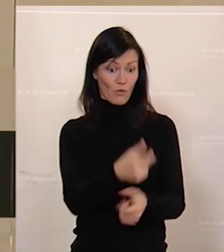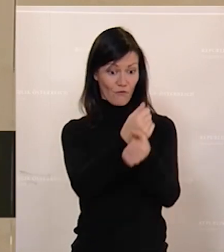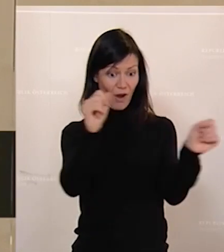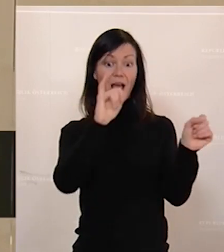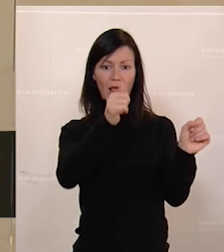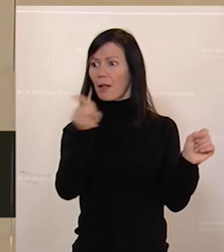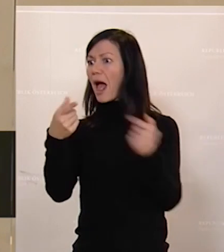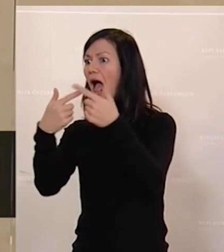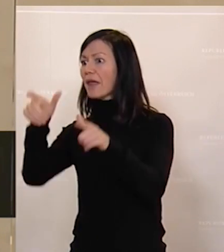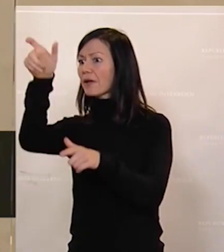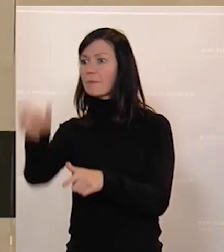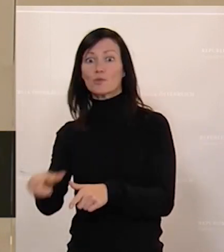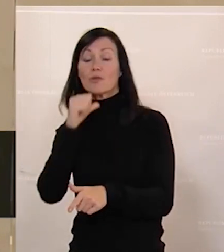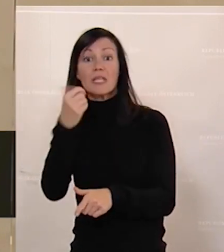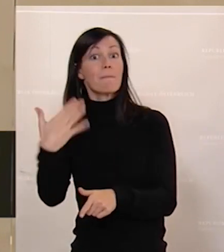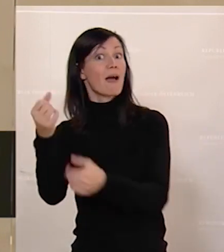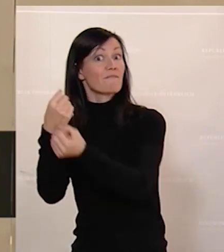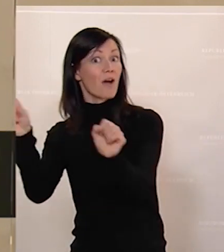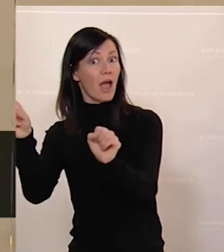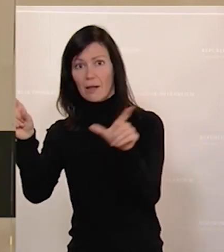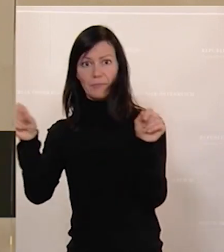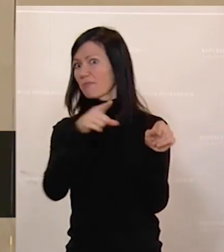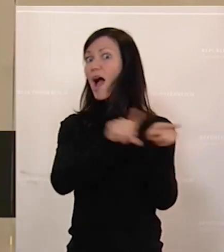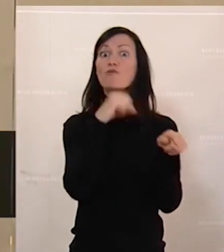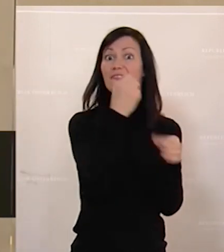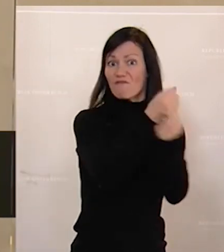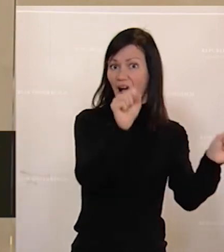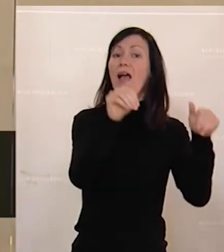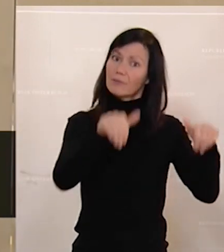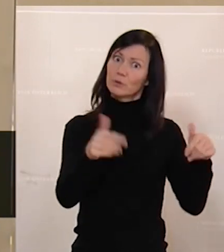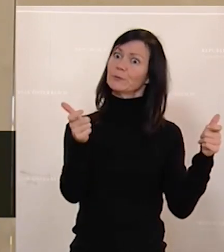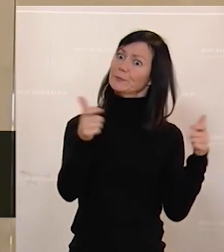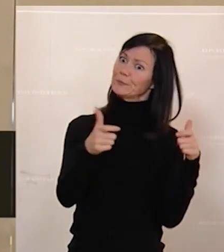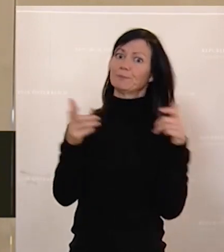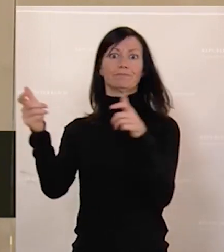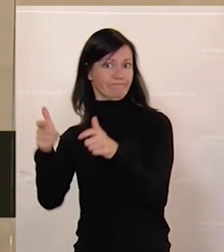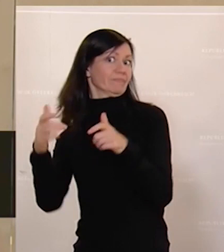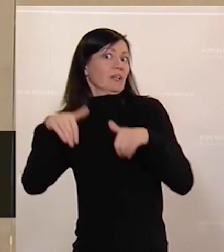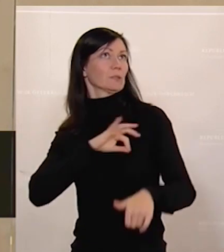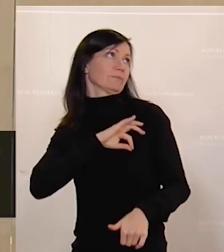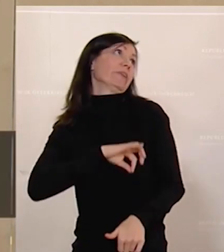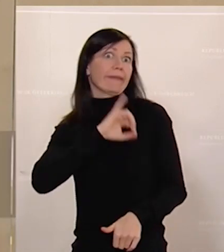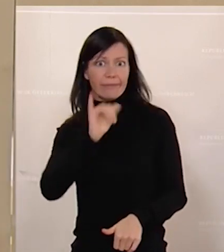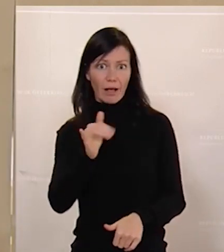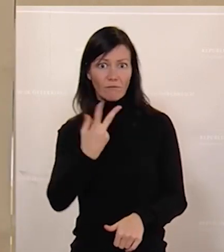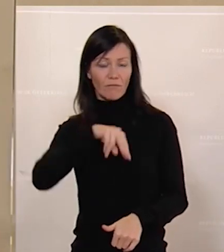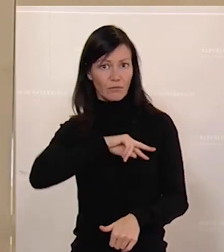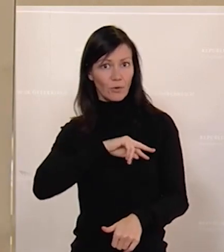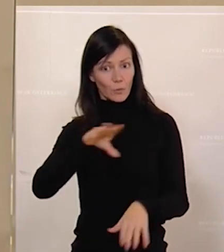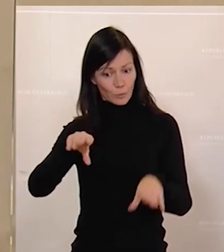wo die Freiheit des anderen aufhört. Und dass wir eine Schutzfunktion haben, die ist ganz, ganz wesentlich. Und dieser Verantwortung kommen wir